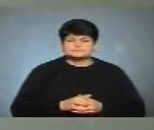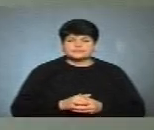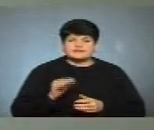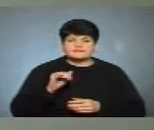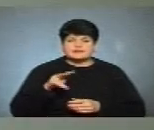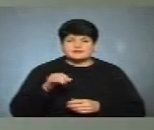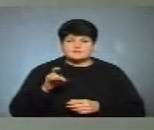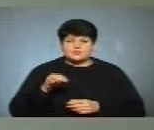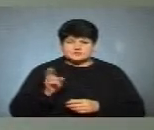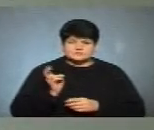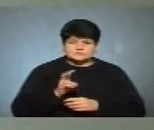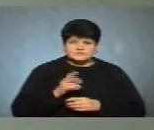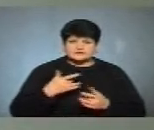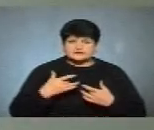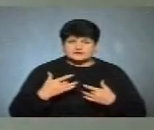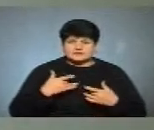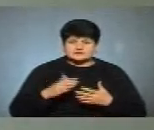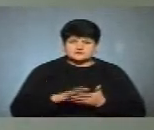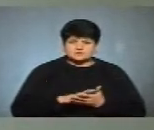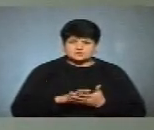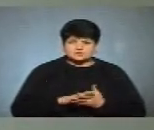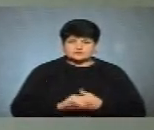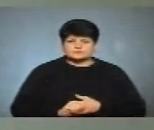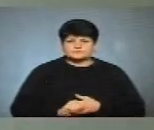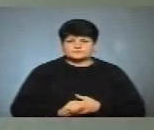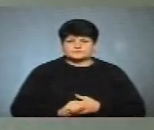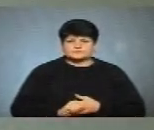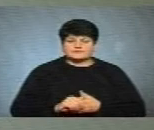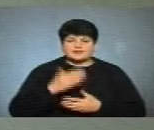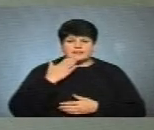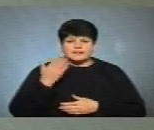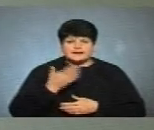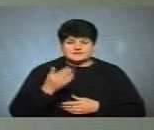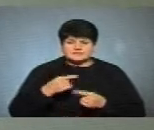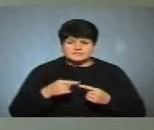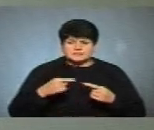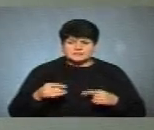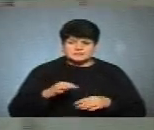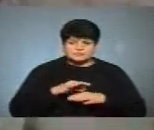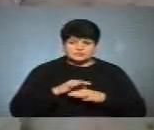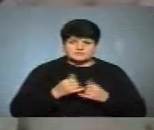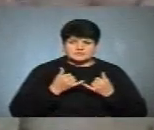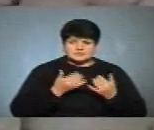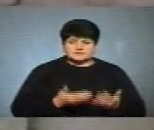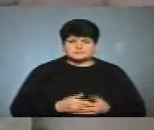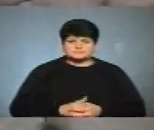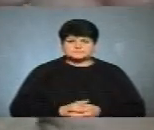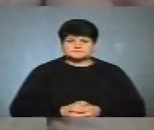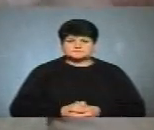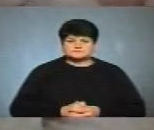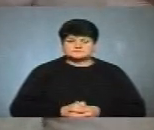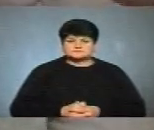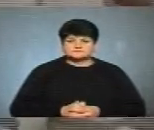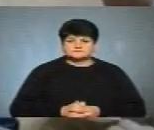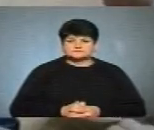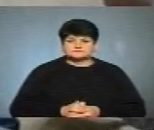Філармонію вони ходять, відвідують театр безкоштовно. Лекції різні ми проводимо для них. Марія Котенко,